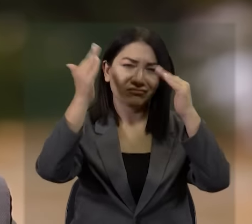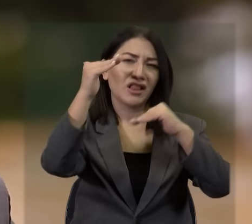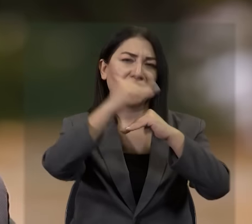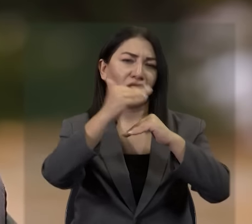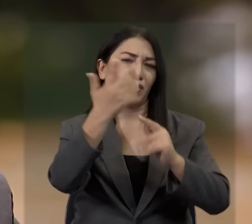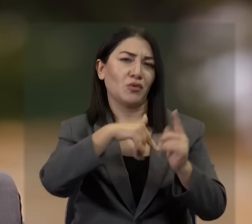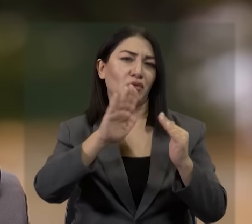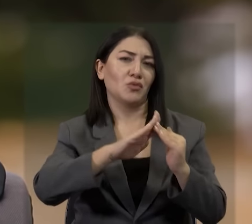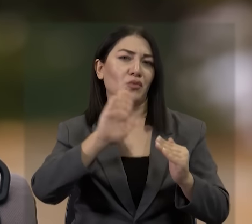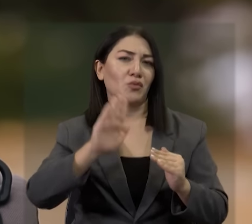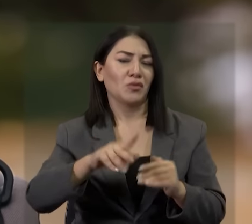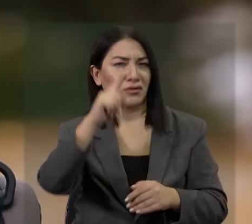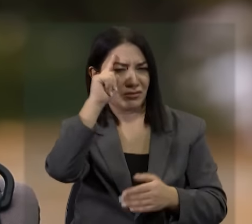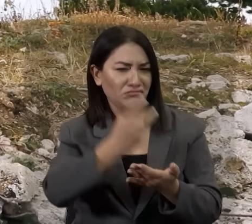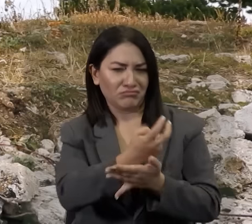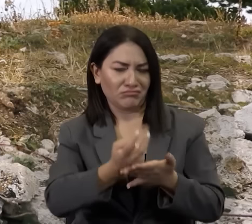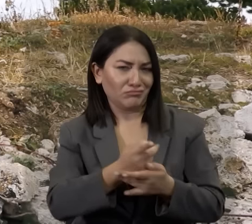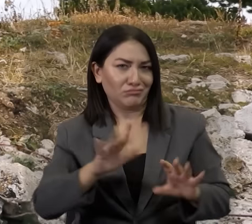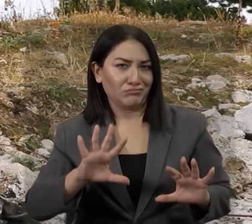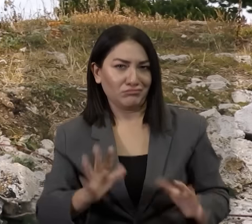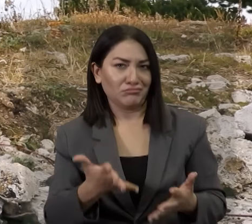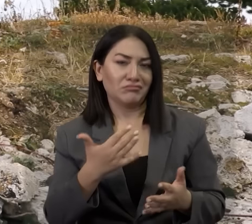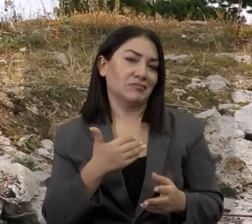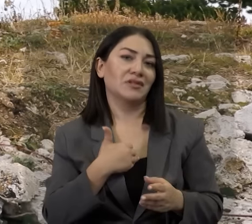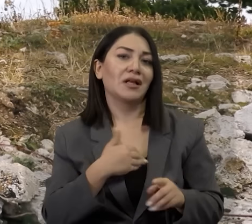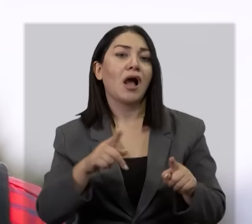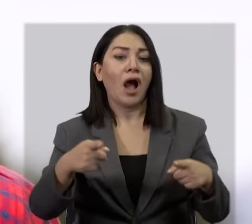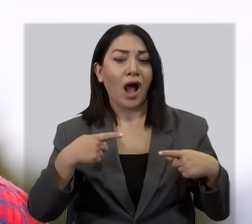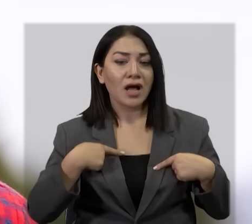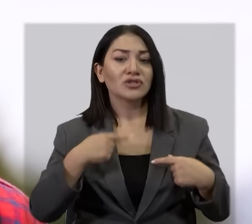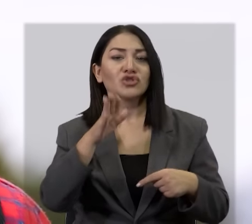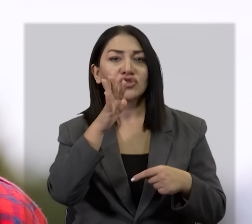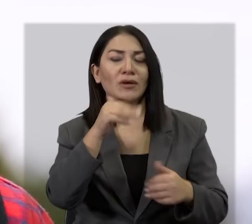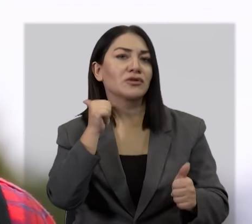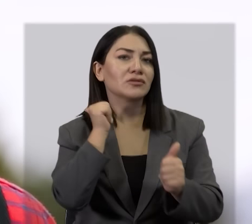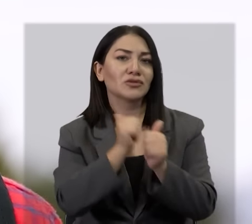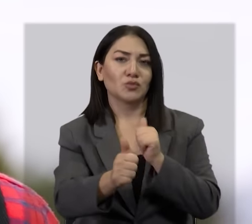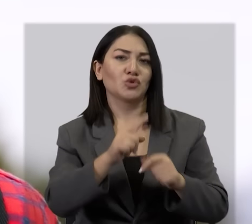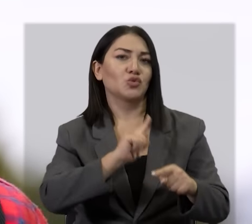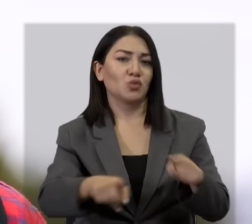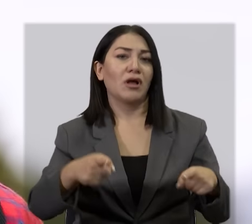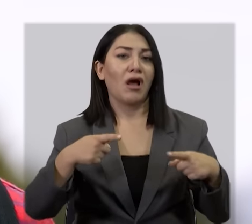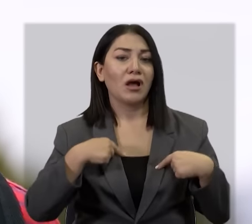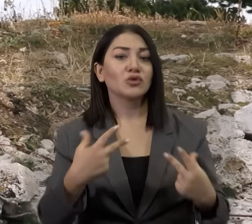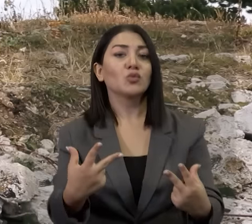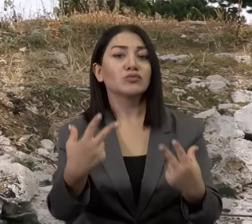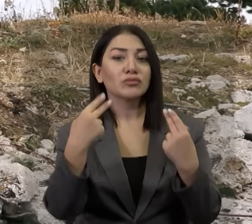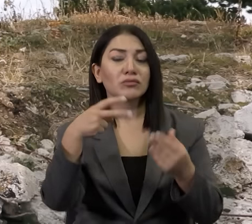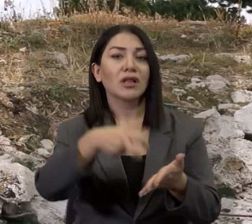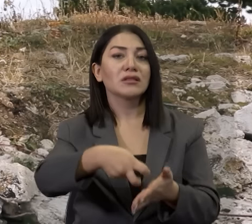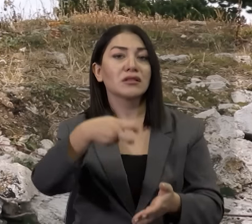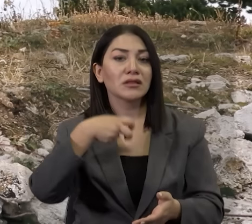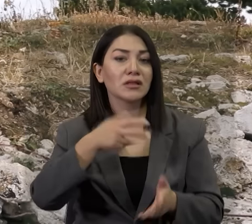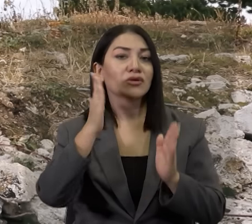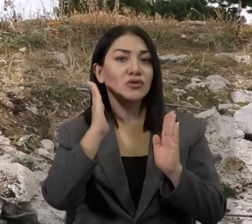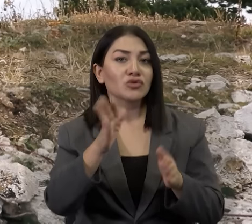կանցնենք։ Երեկոյան կվերադառնան։ Ինչ եք մտահոգվել։ Մենք նշված գետին հասել ենք ժամանակի շու։